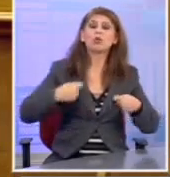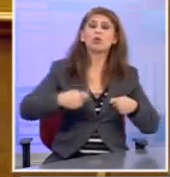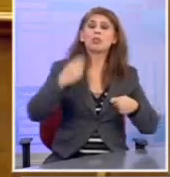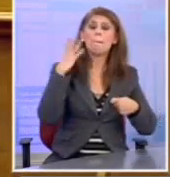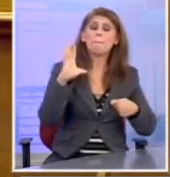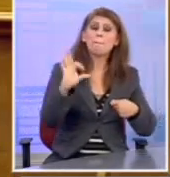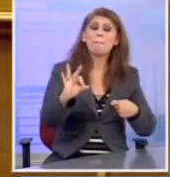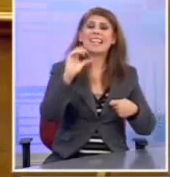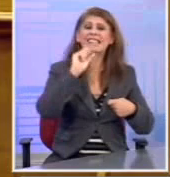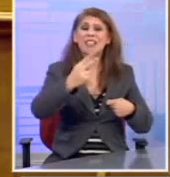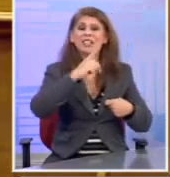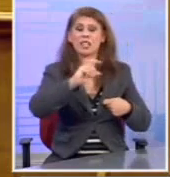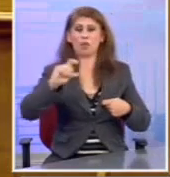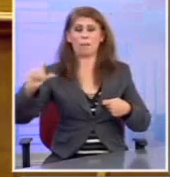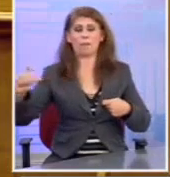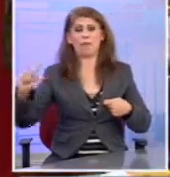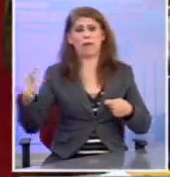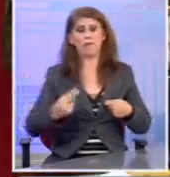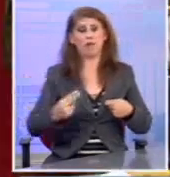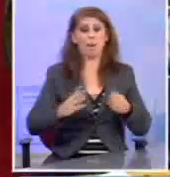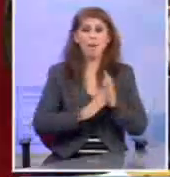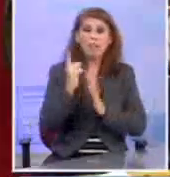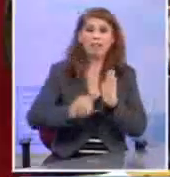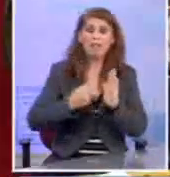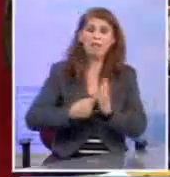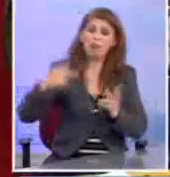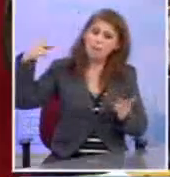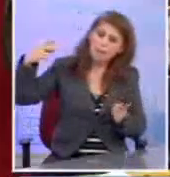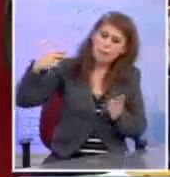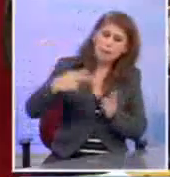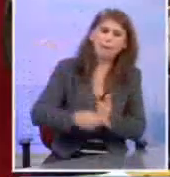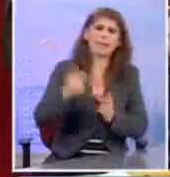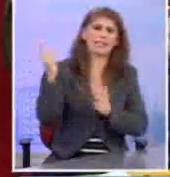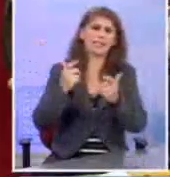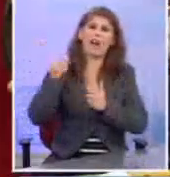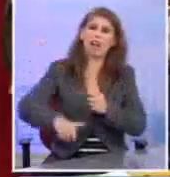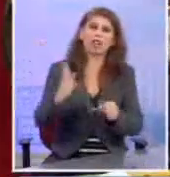τις 11 συνεχείς περικοπές στις συντάξεις. Αυτός ήταν ο Αρμαγεδόνας στον τόπο.